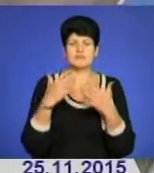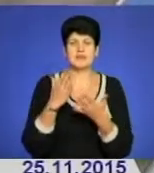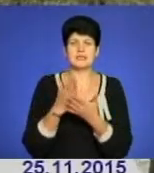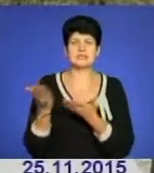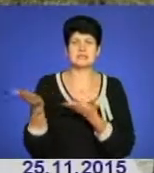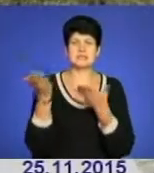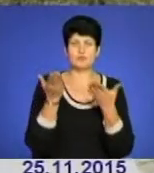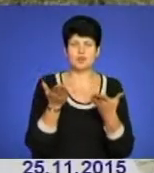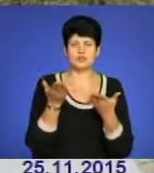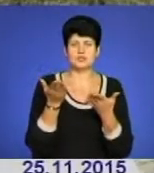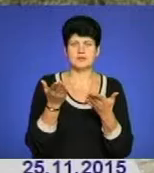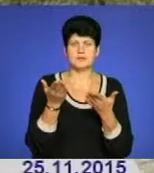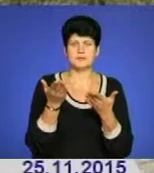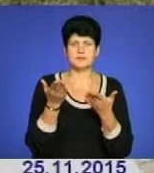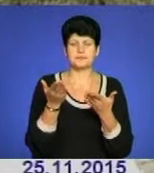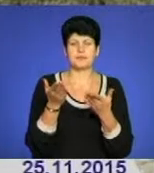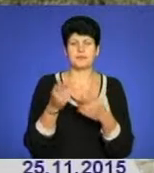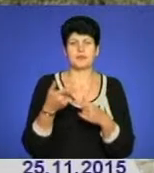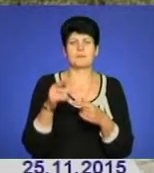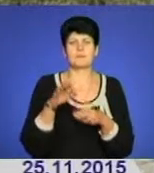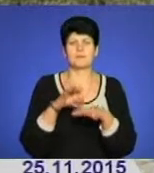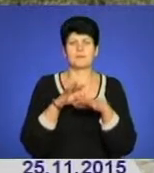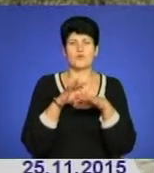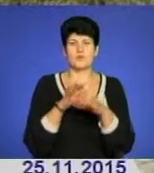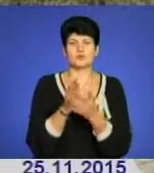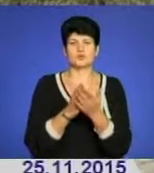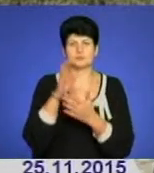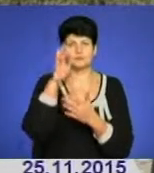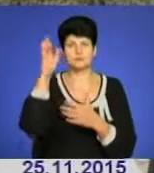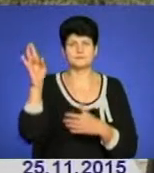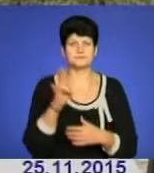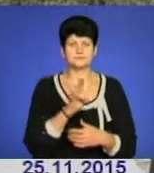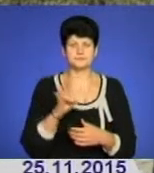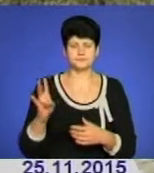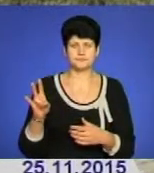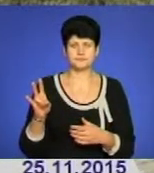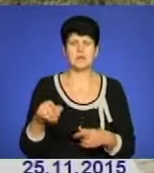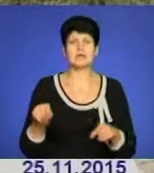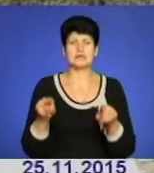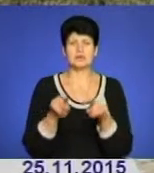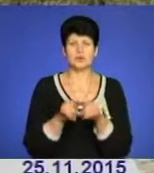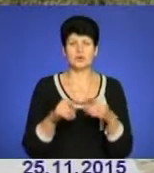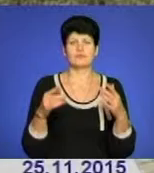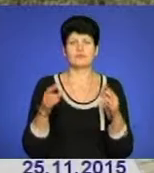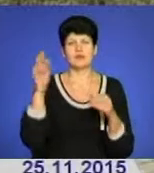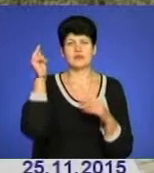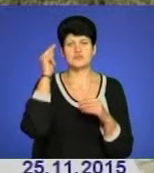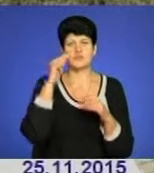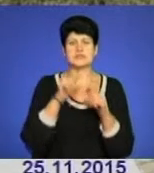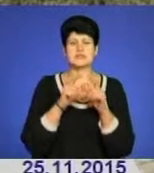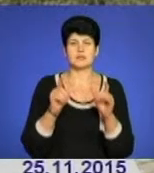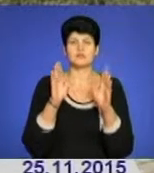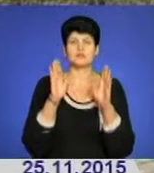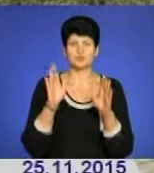владики християнських конфесій для проведення панахиди. Також в навчальних закладах